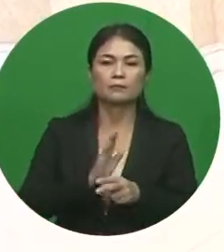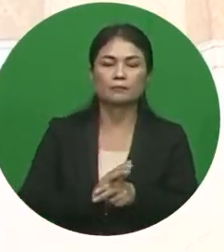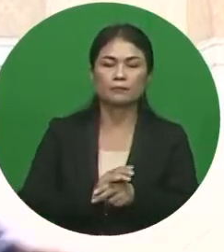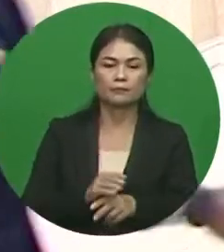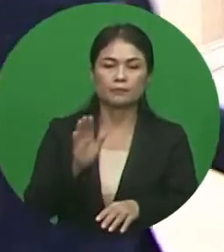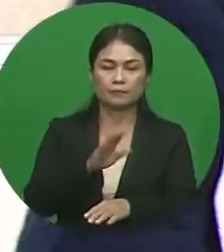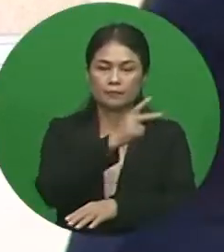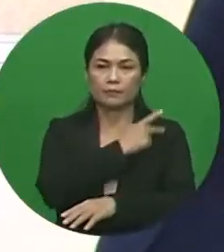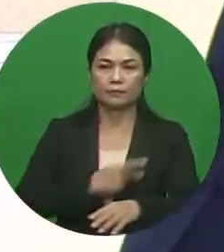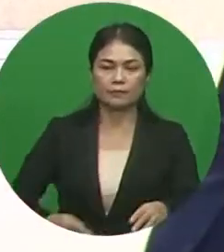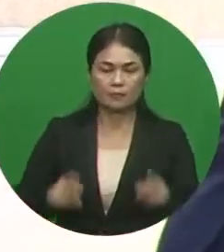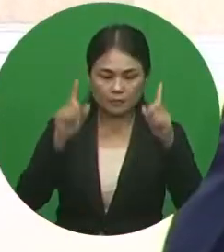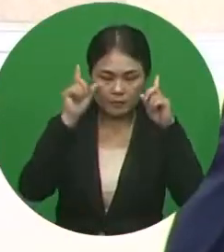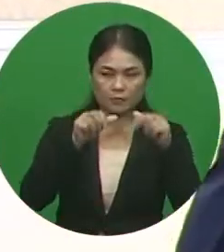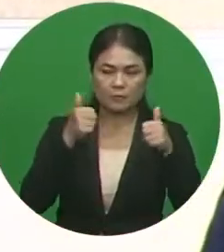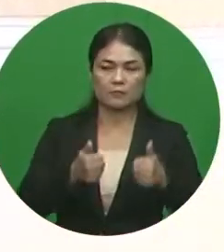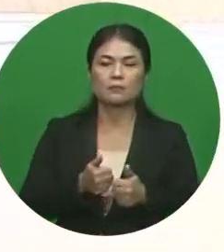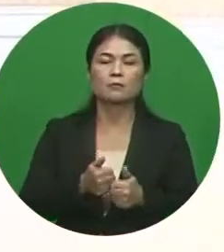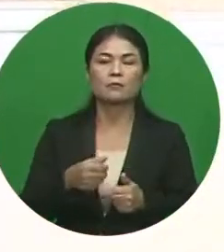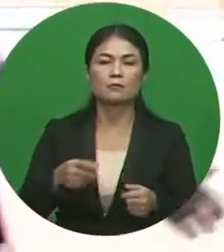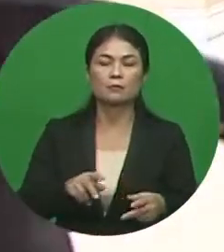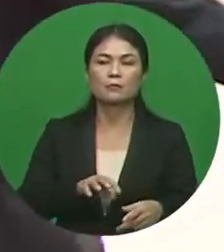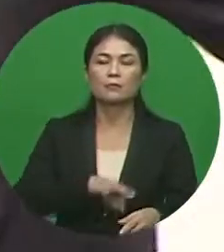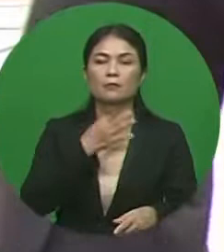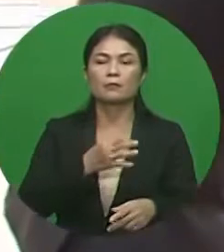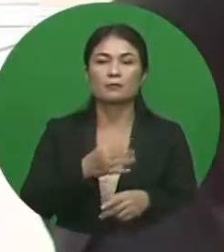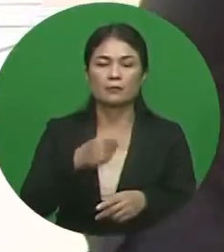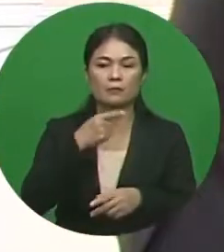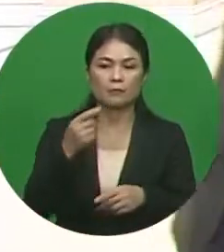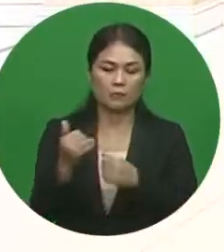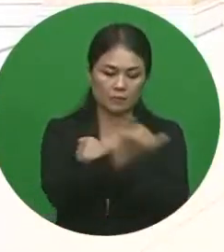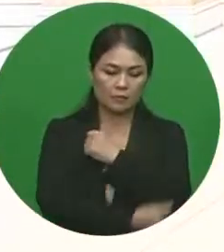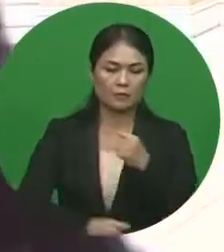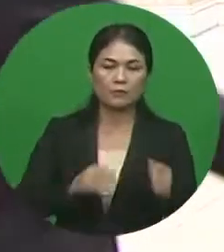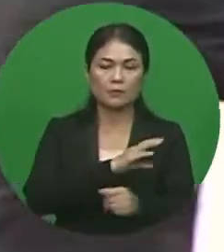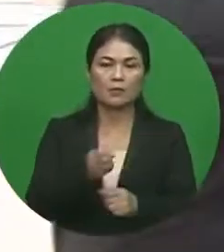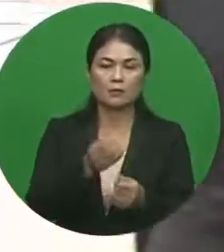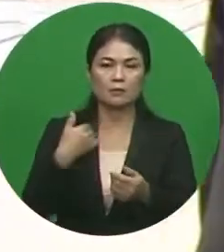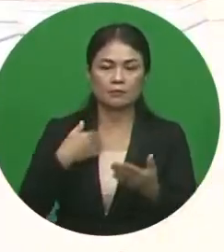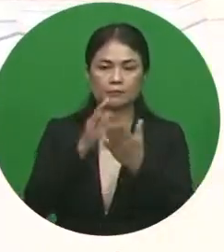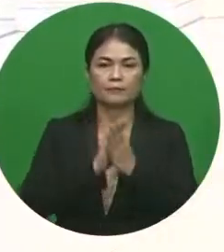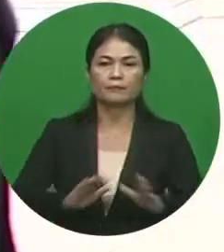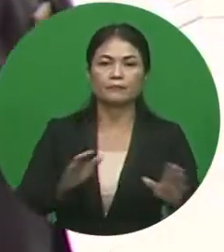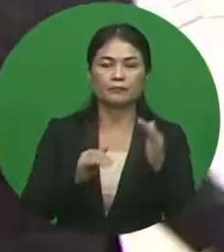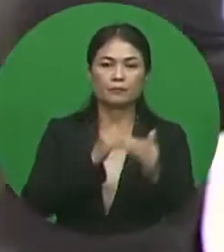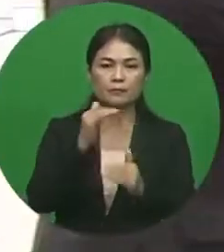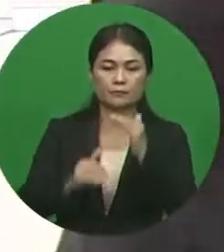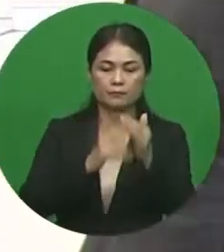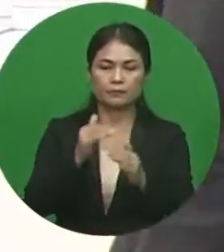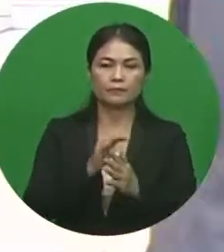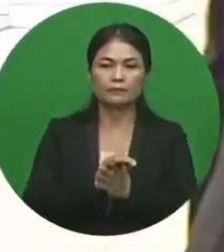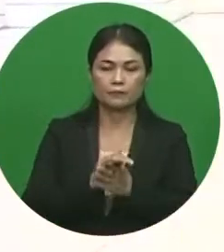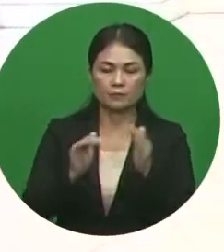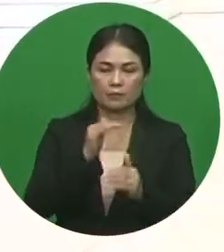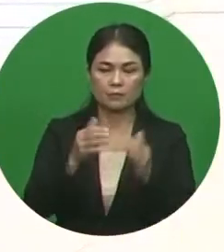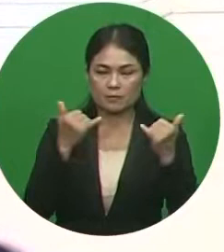បស់ឯកឧត្តមនៅពេលនេះឯកឧត្តមមានអារម្មណ៍ថាប្រទេសកម្ពុជាមានសុខសន្តិភាពនិងការអភិវឌ្ឍហើយការ